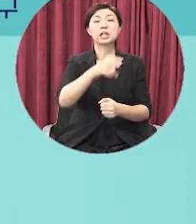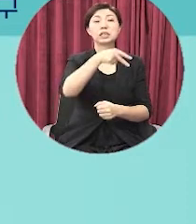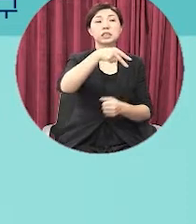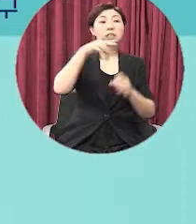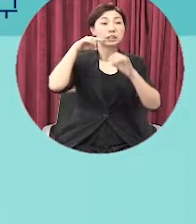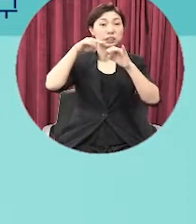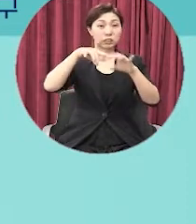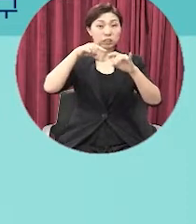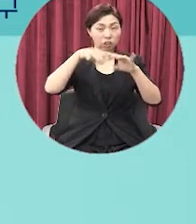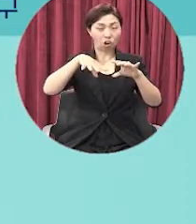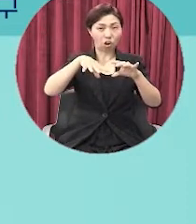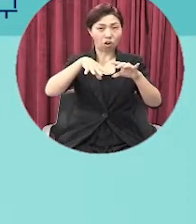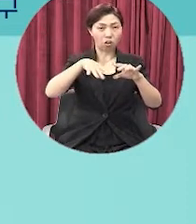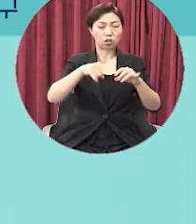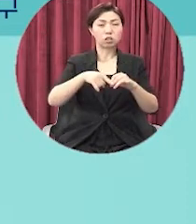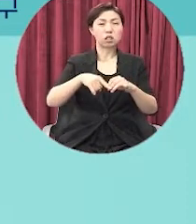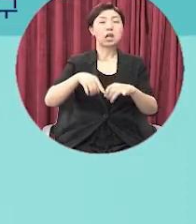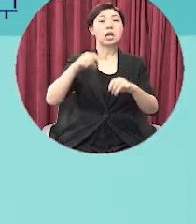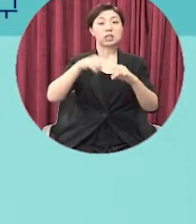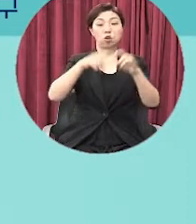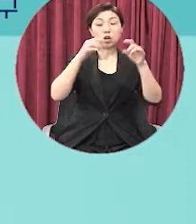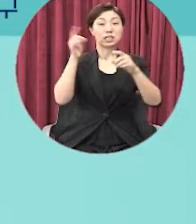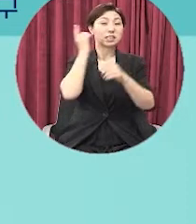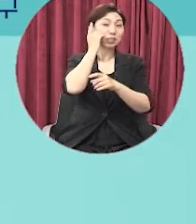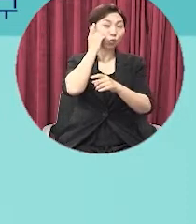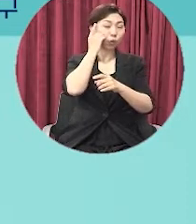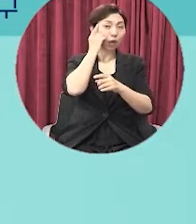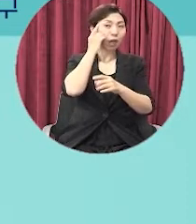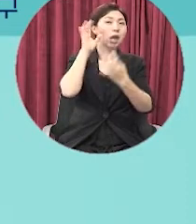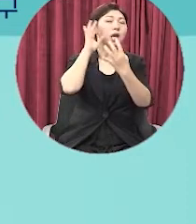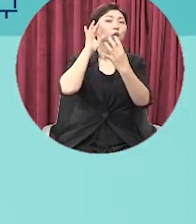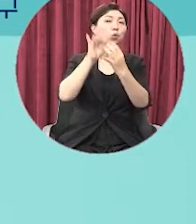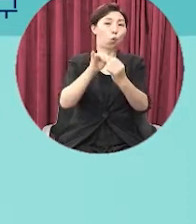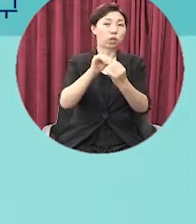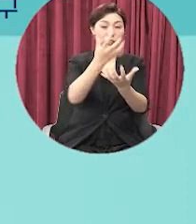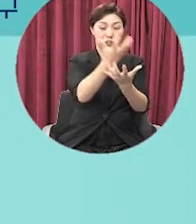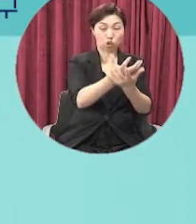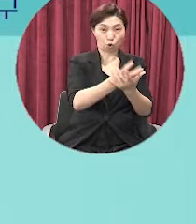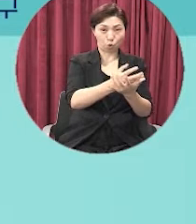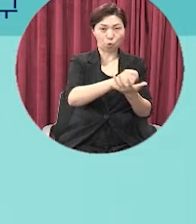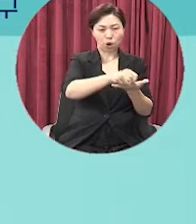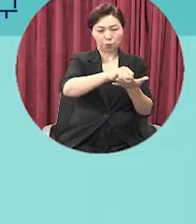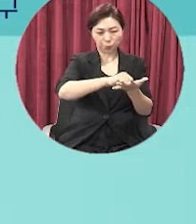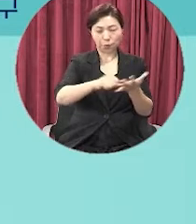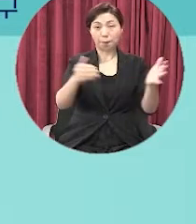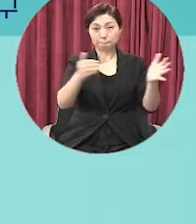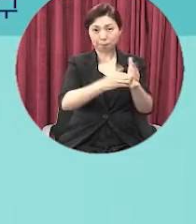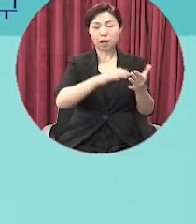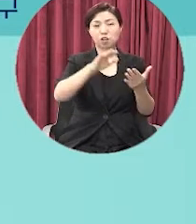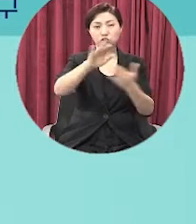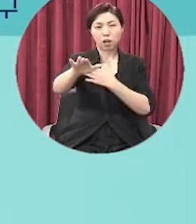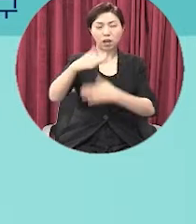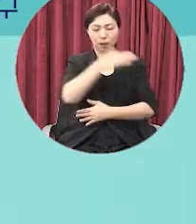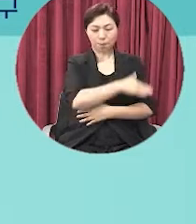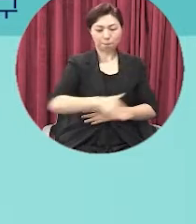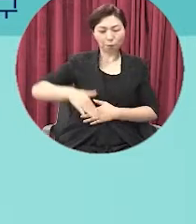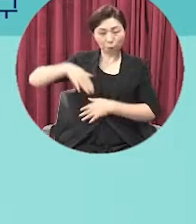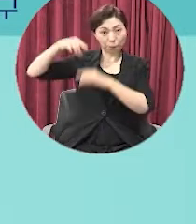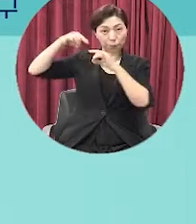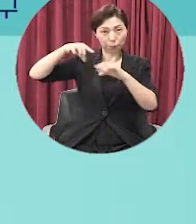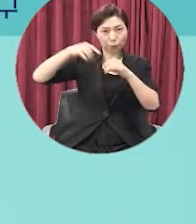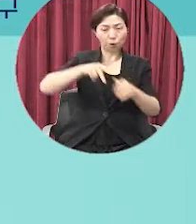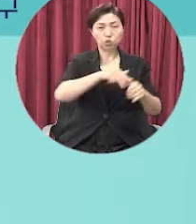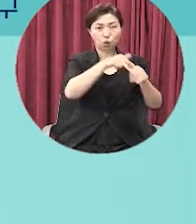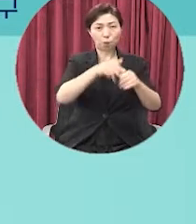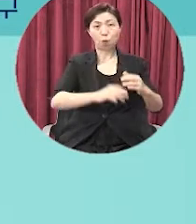모바일 동시에 입을 통해서 섹은 어려서 위쳐 2 스탈 추천을 하게 되면 라이플로 금 ie10 cost 액션 하고 x 새끼